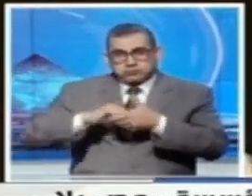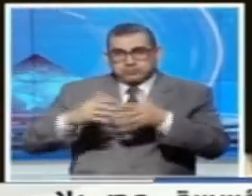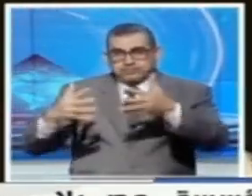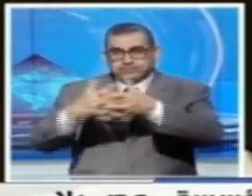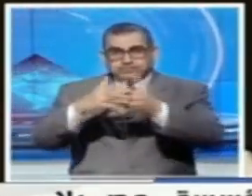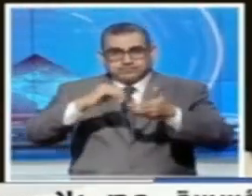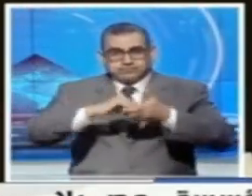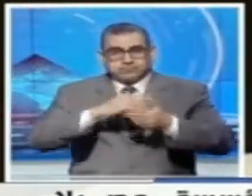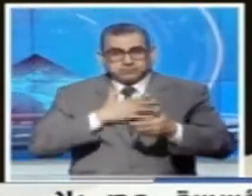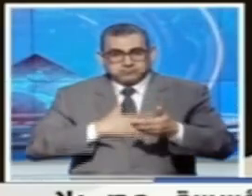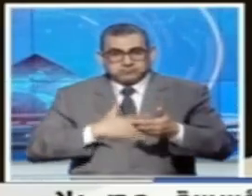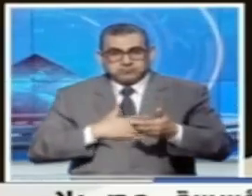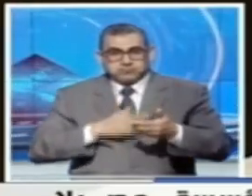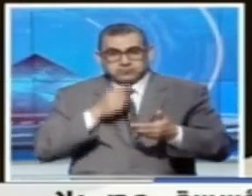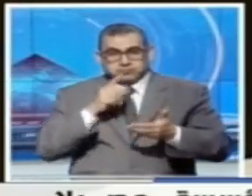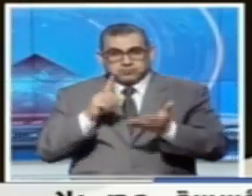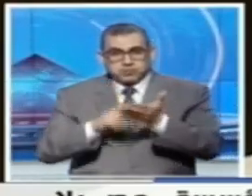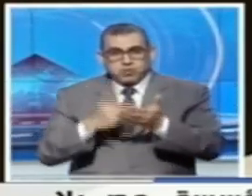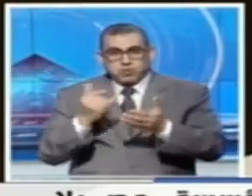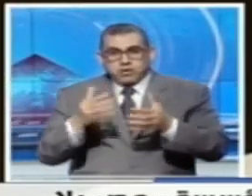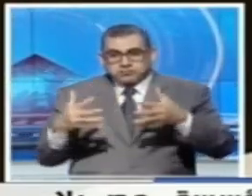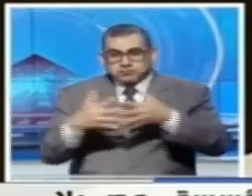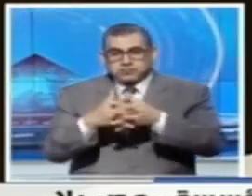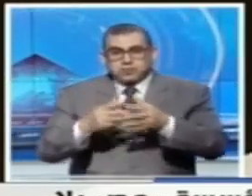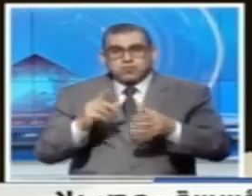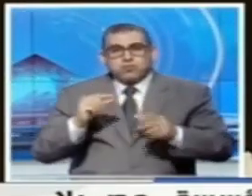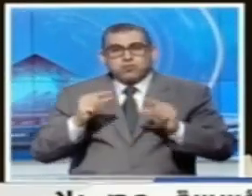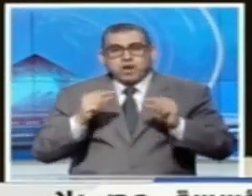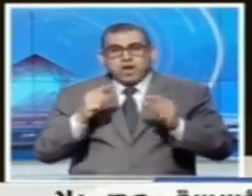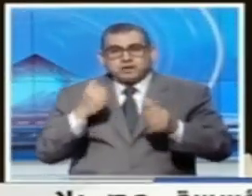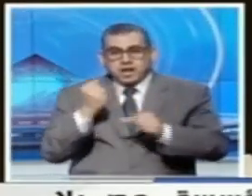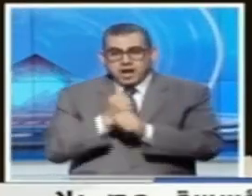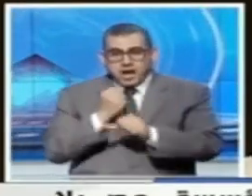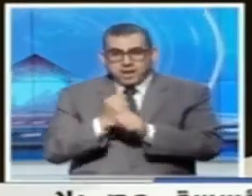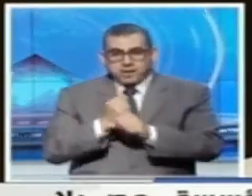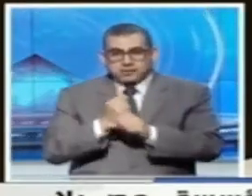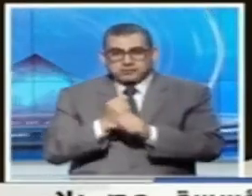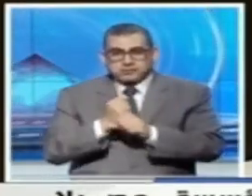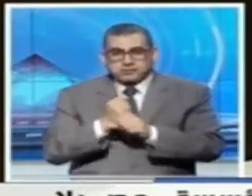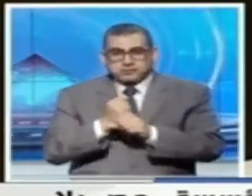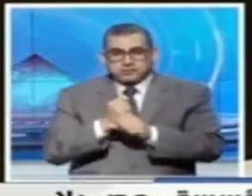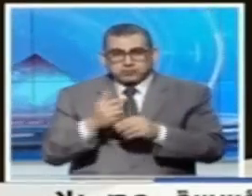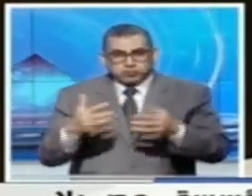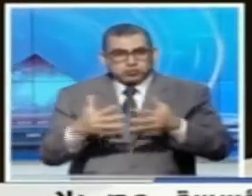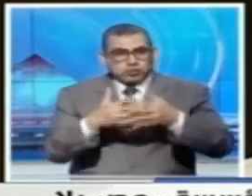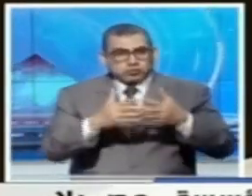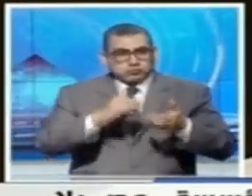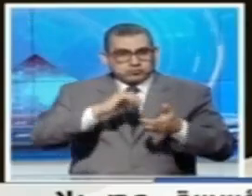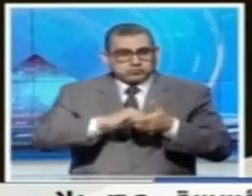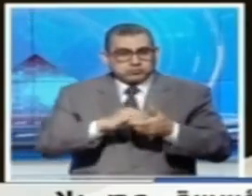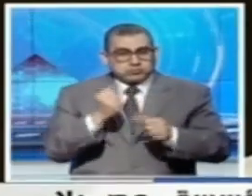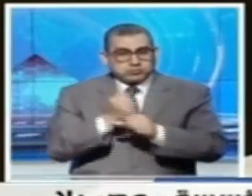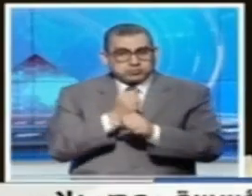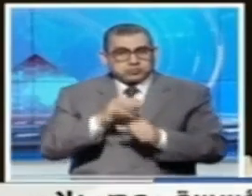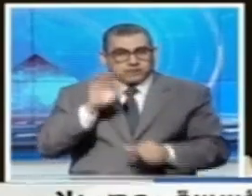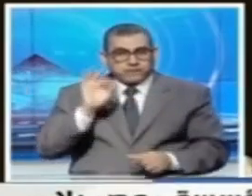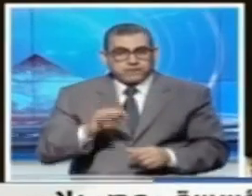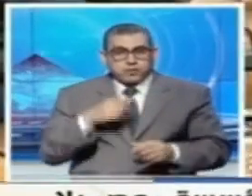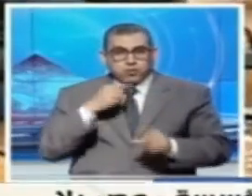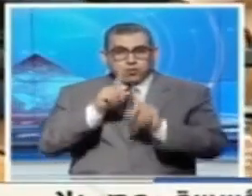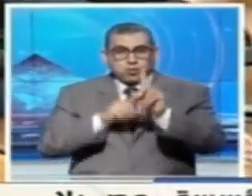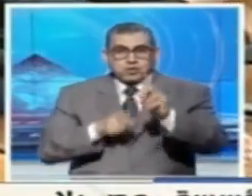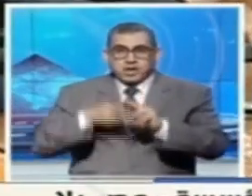اللي احنا بنعتبرها يعني جزء اصيل من العمل المشترك في مع وزارة